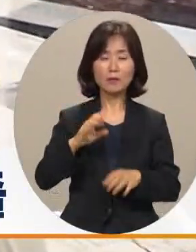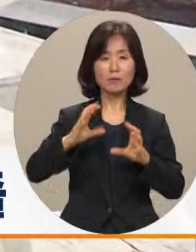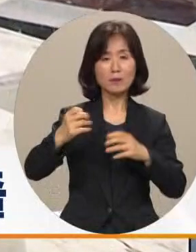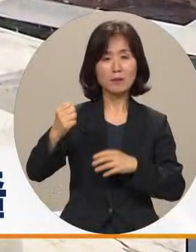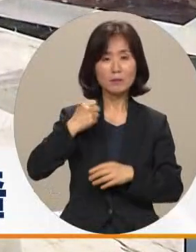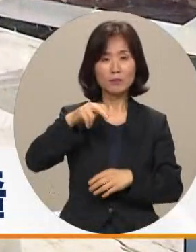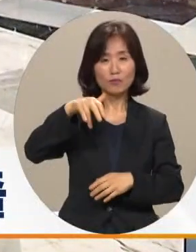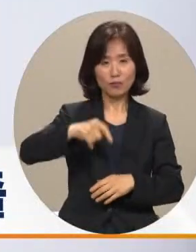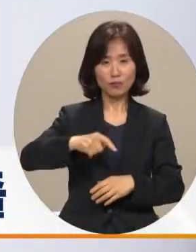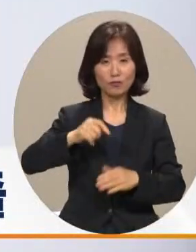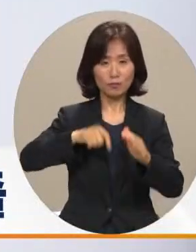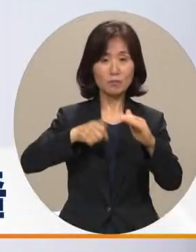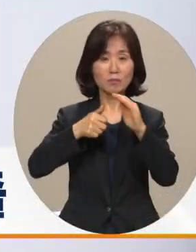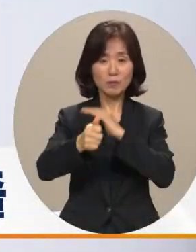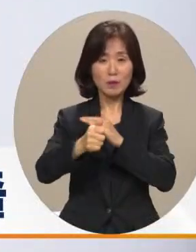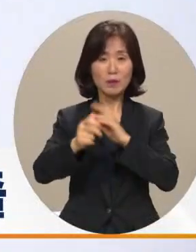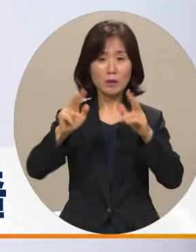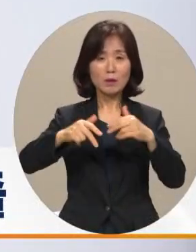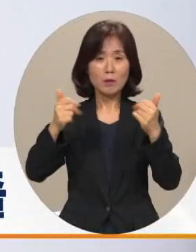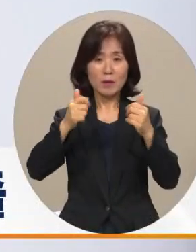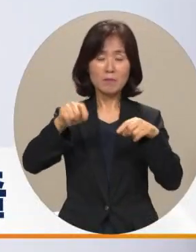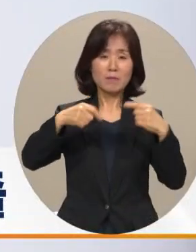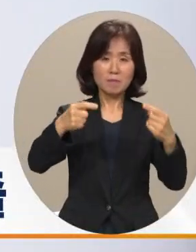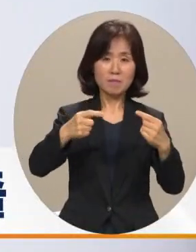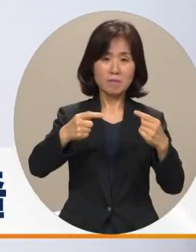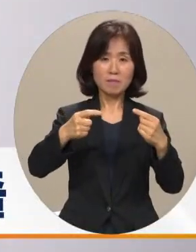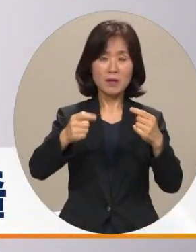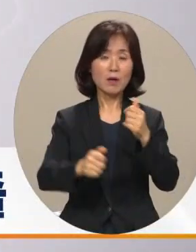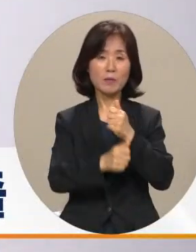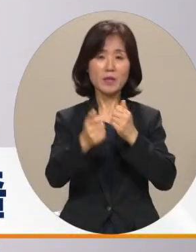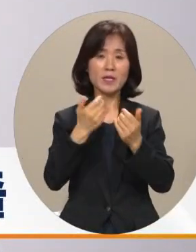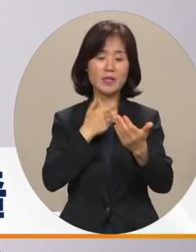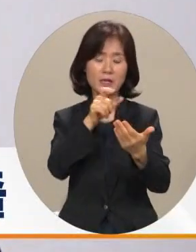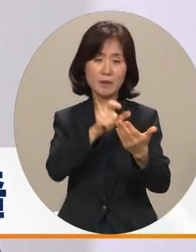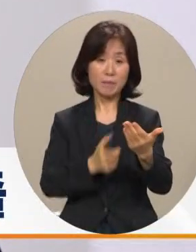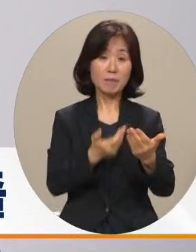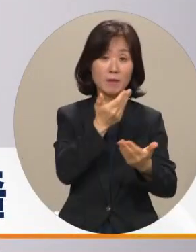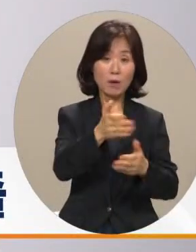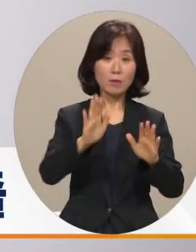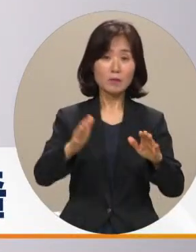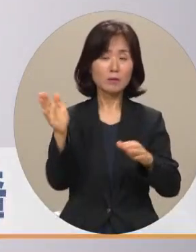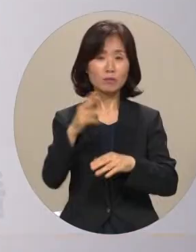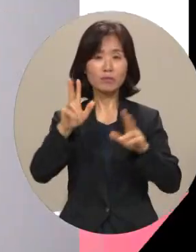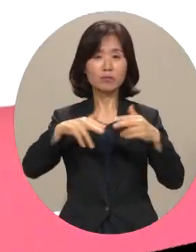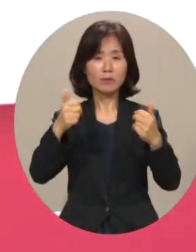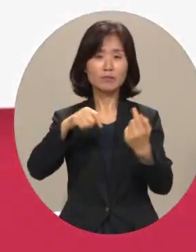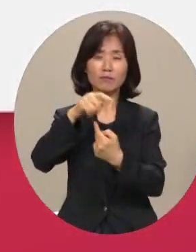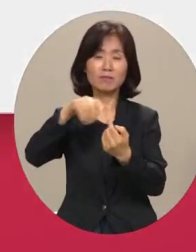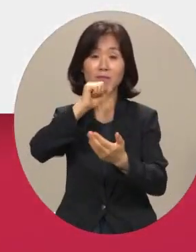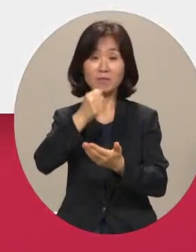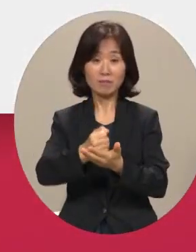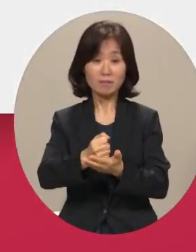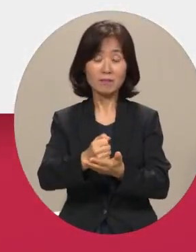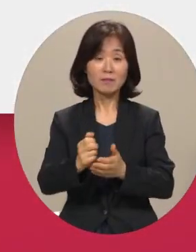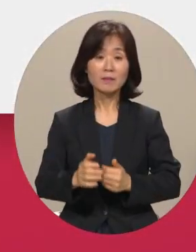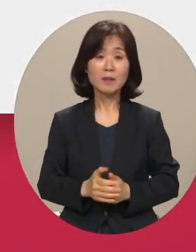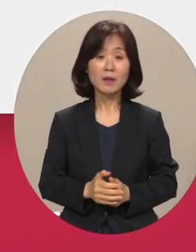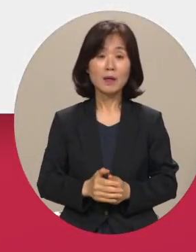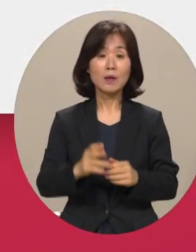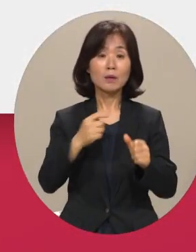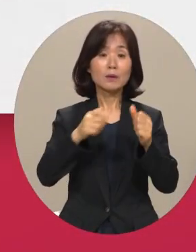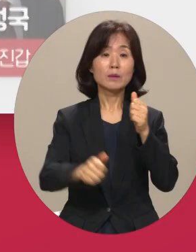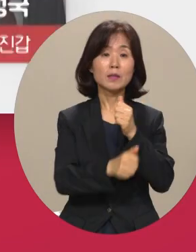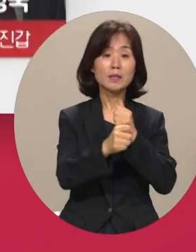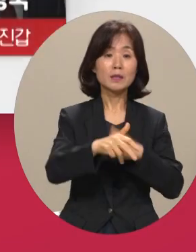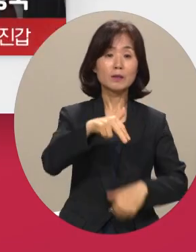국회 복귀를 선언하며 상임위원 명단을 제출하면서 오늘부터 국회가 정상적으로 운영되는 겁니다 교육 위엔 재선